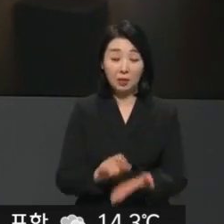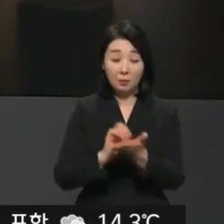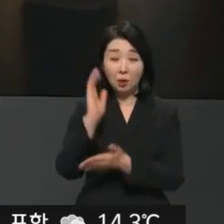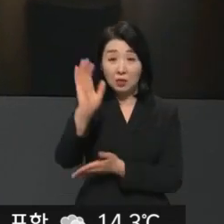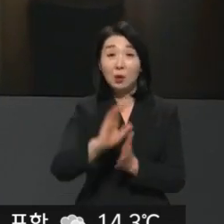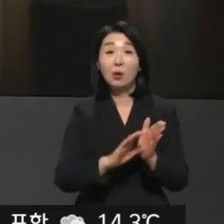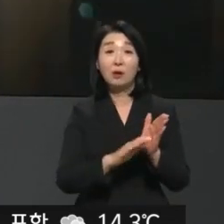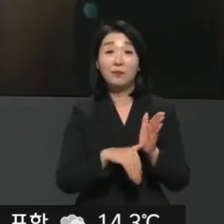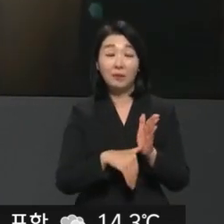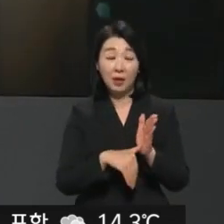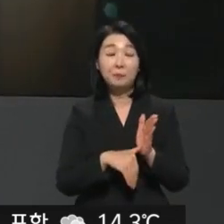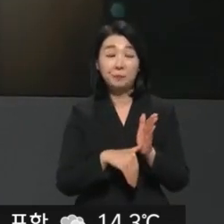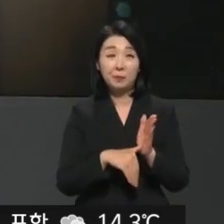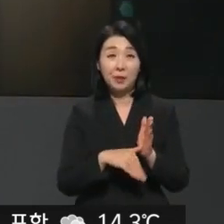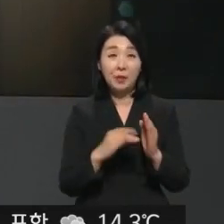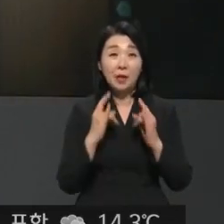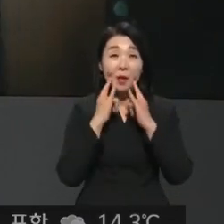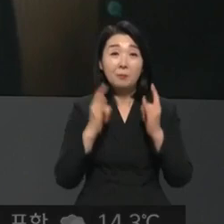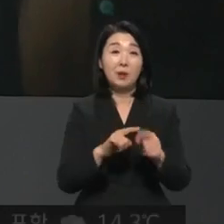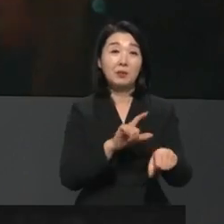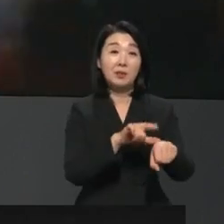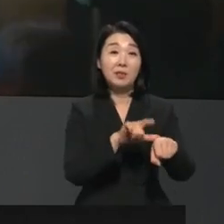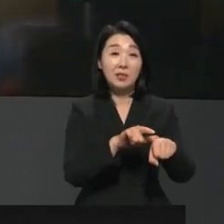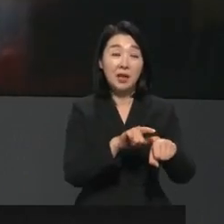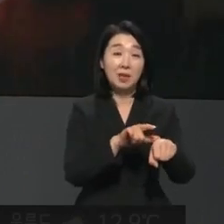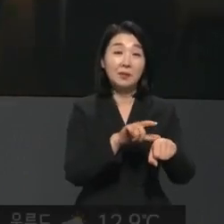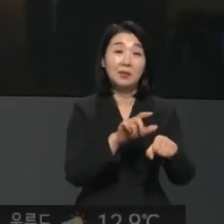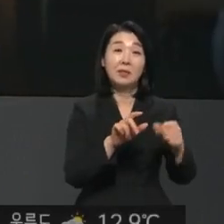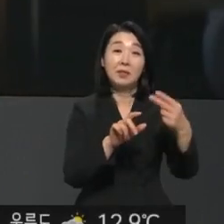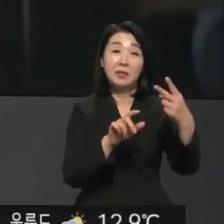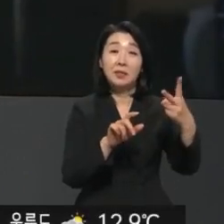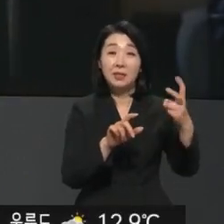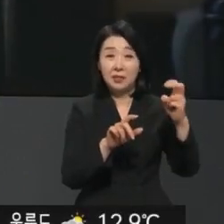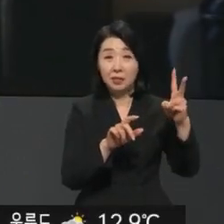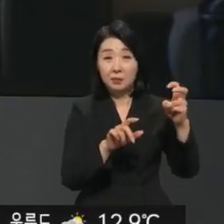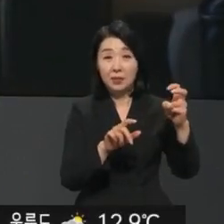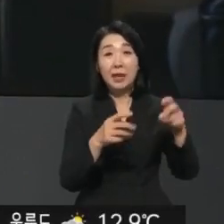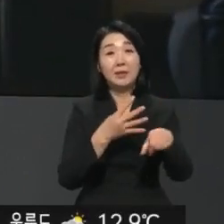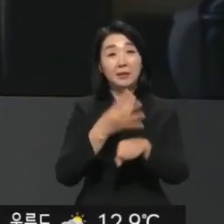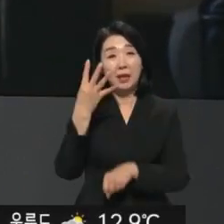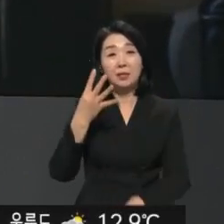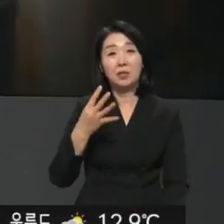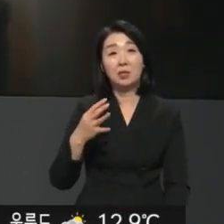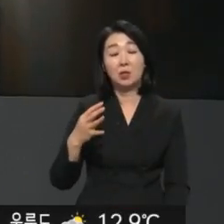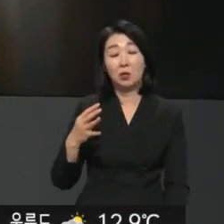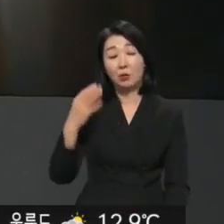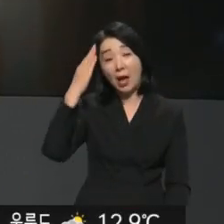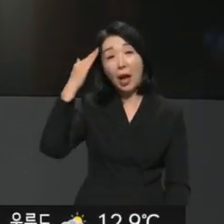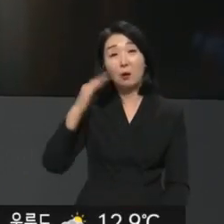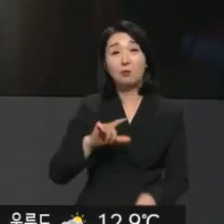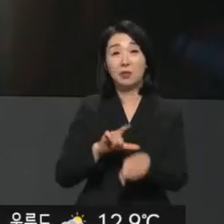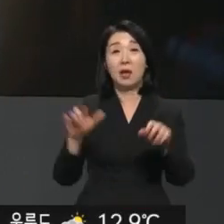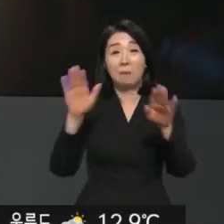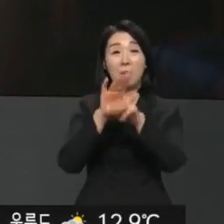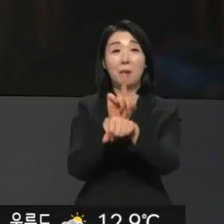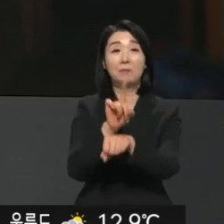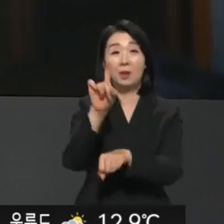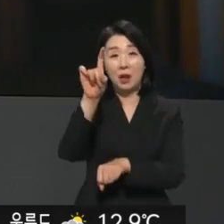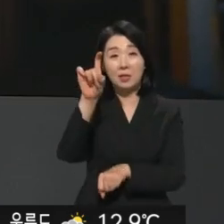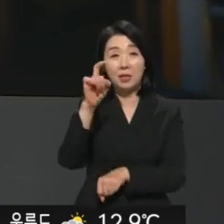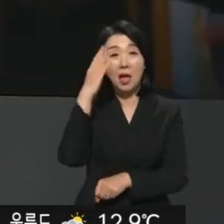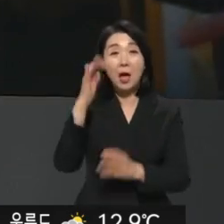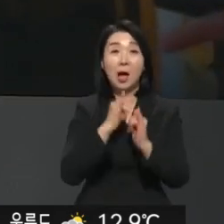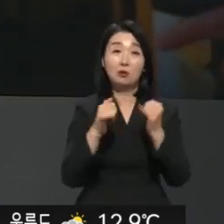현지 시각 22일 오후 4시, 우리 시간으로는 밤 11시에 한국인 교민이 운영하는 파리의 한 무역업체